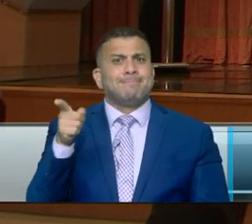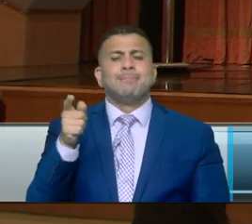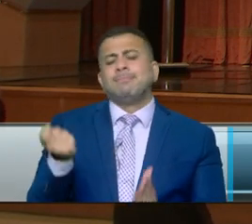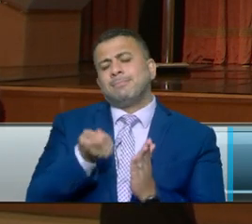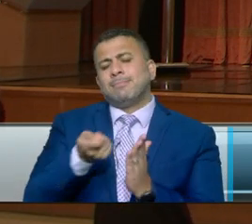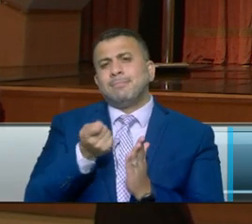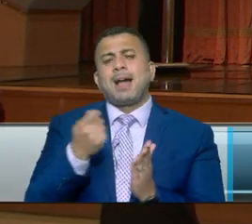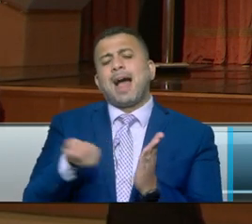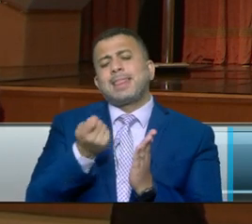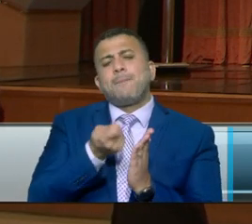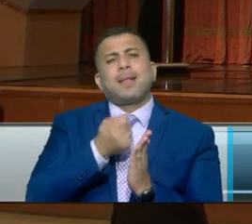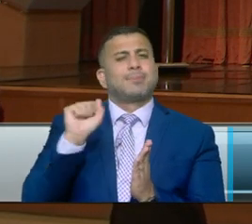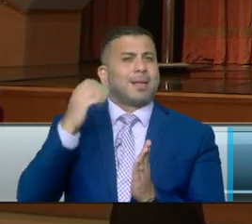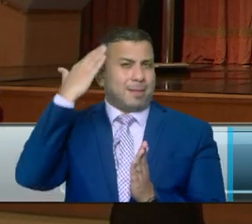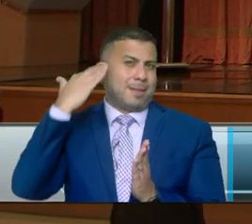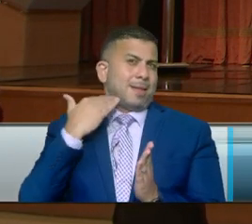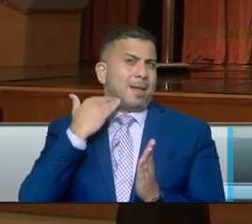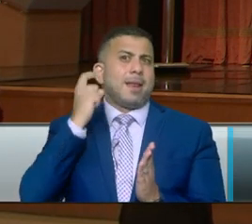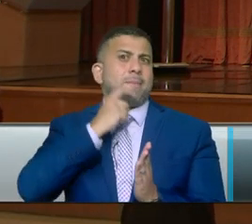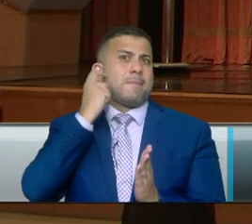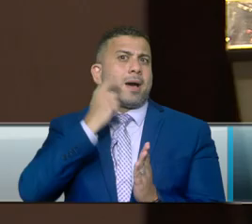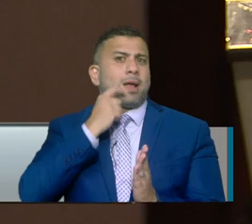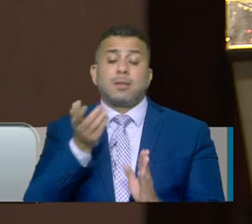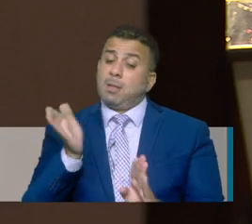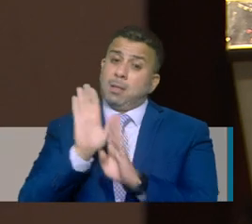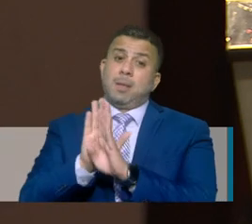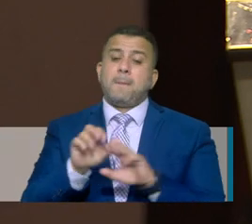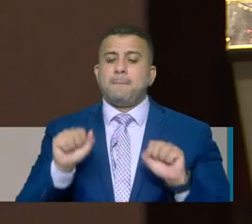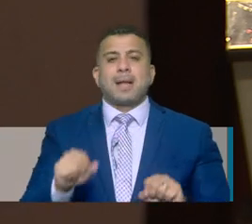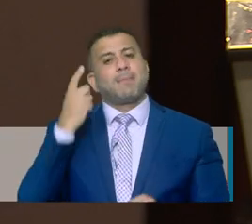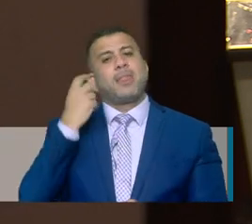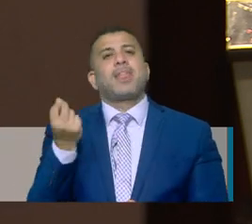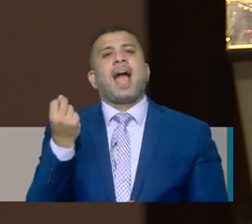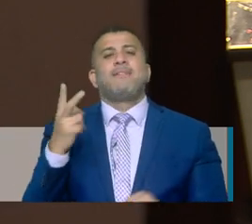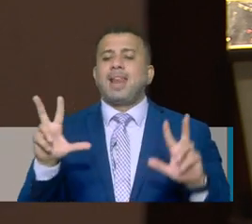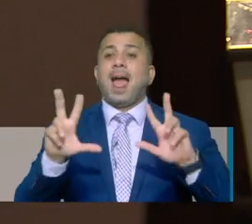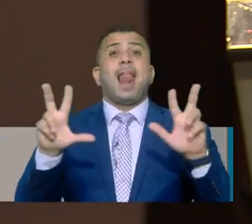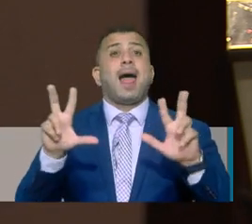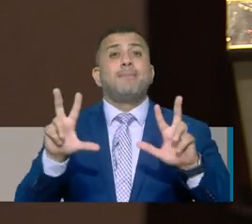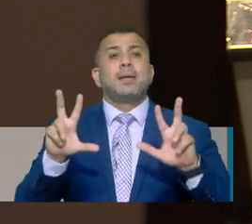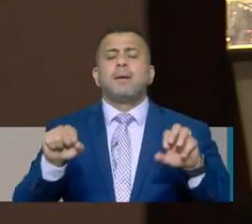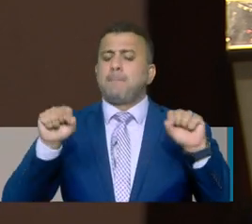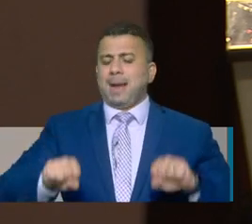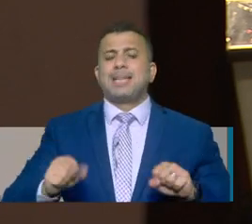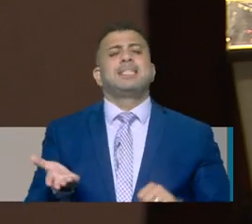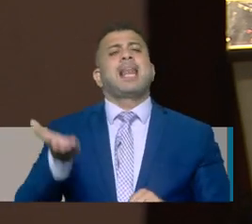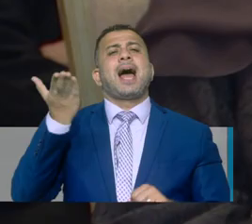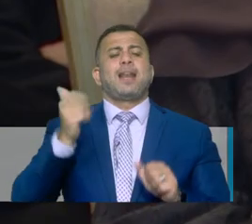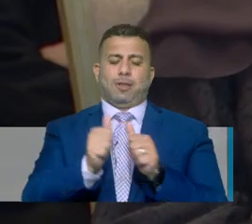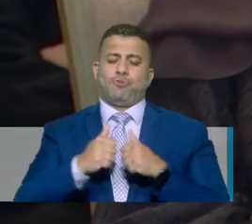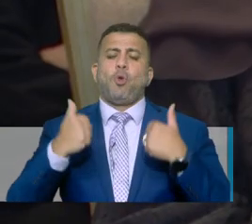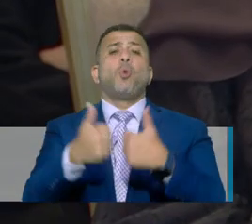ونشاط رابطة أديبات الإمارات التي يقف وراءها المكتب الثقافي والإعلامي بالمجلس الأعلى لشؤون